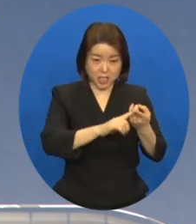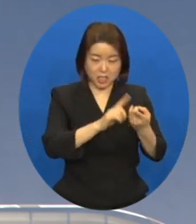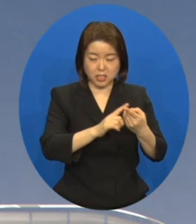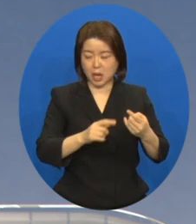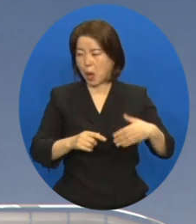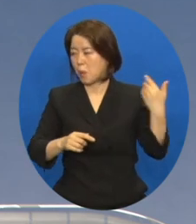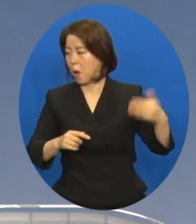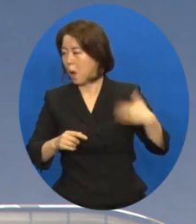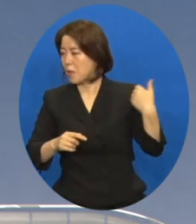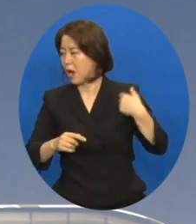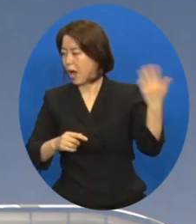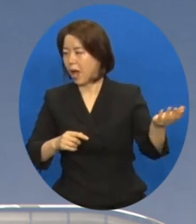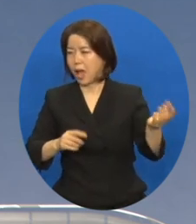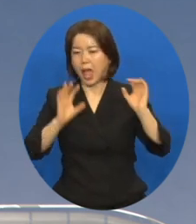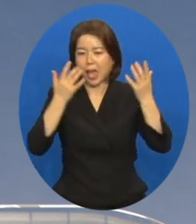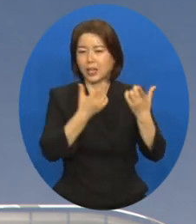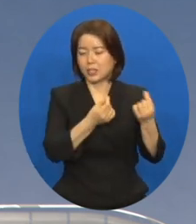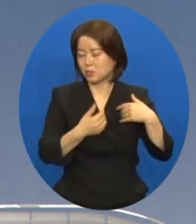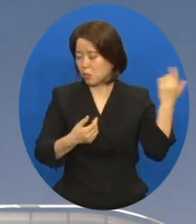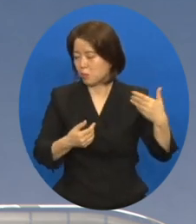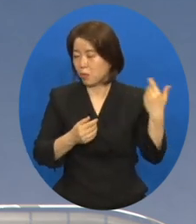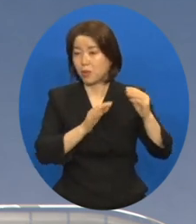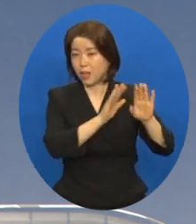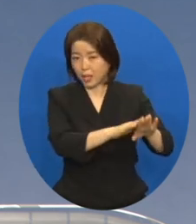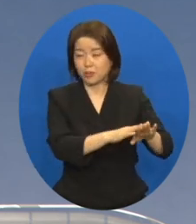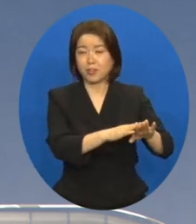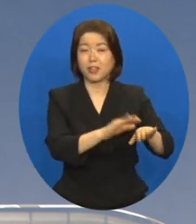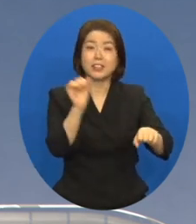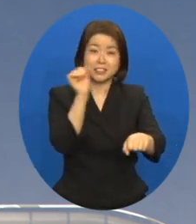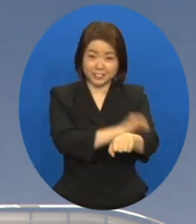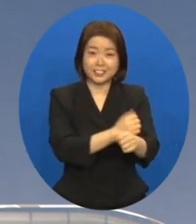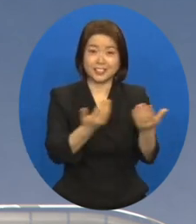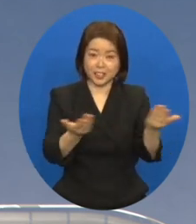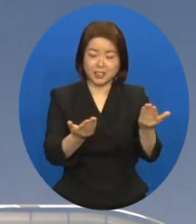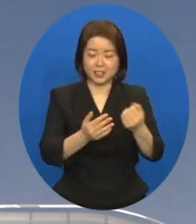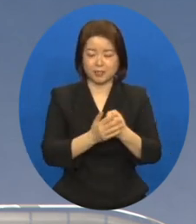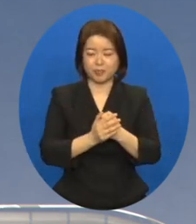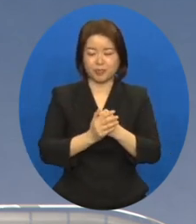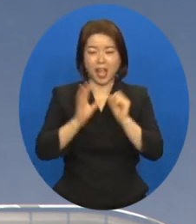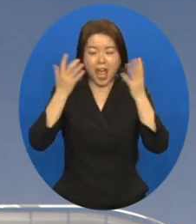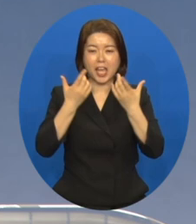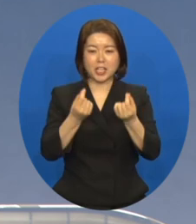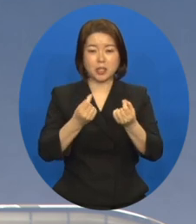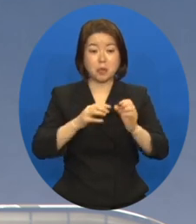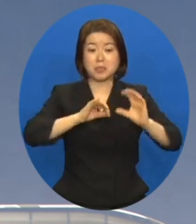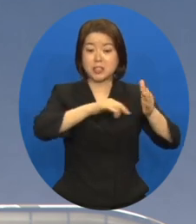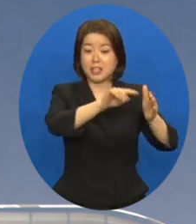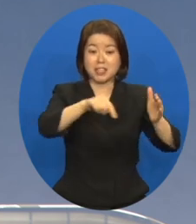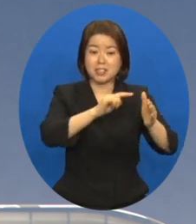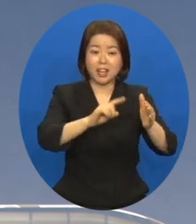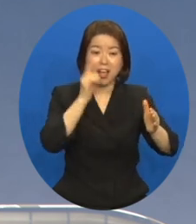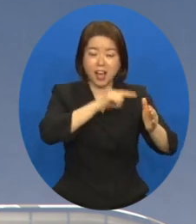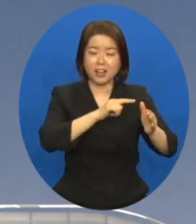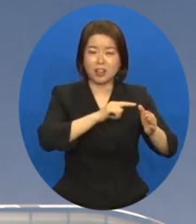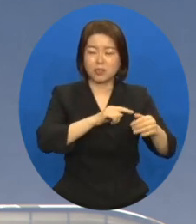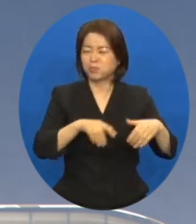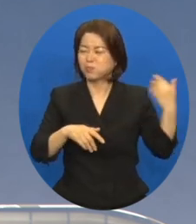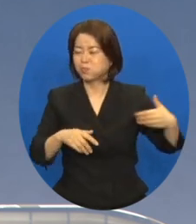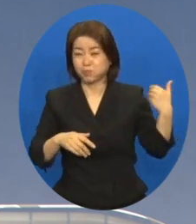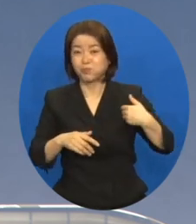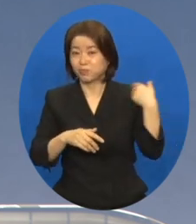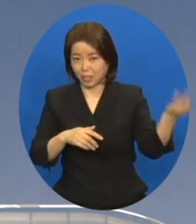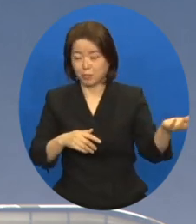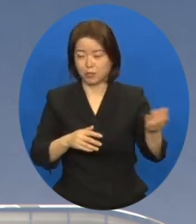게 그건 잘하는 것이죠. 좀 어린애처럼 아무것도 몰라요. 세상 악한 것은. 그러나